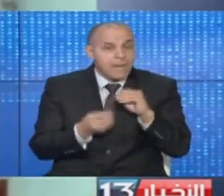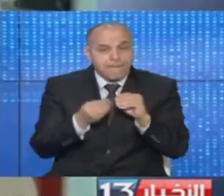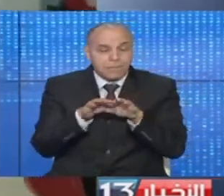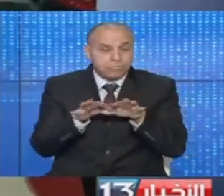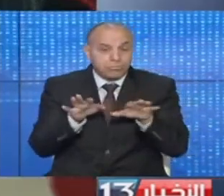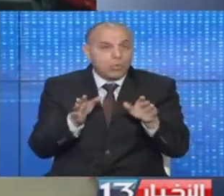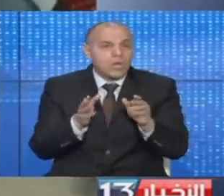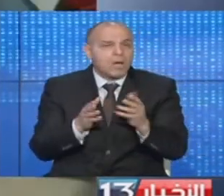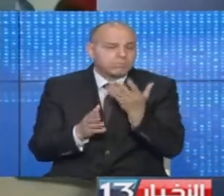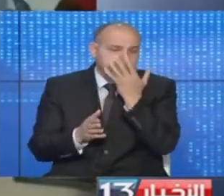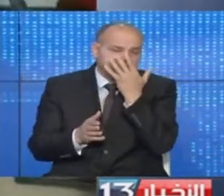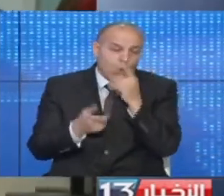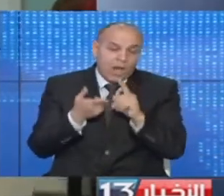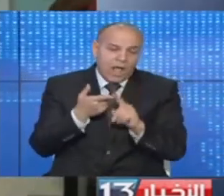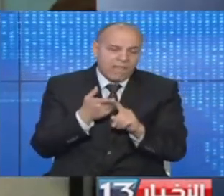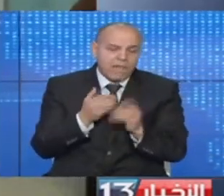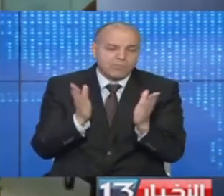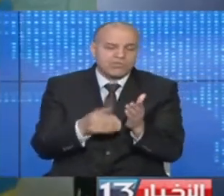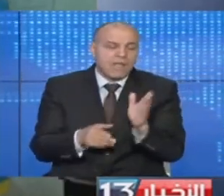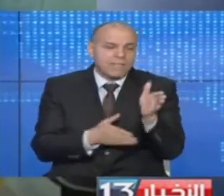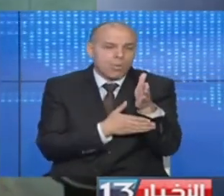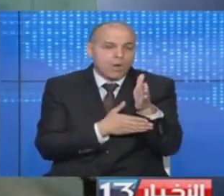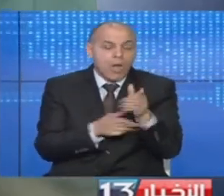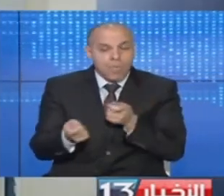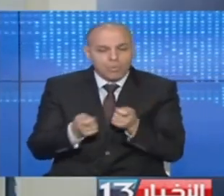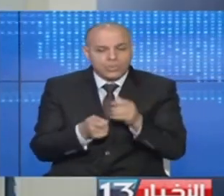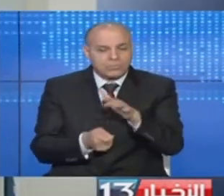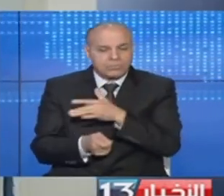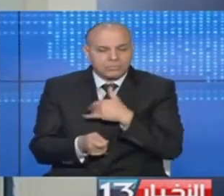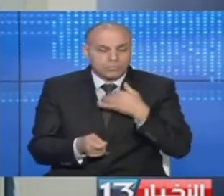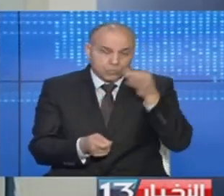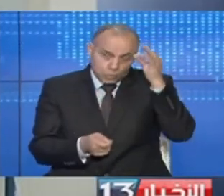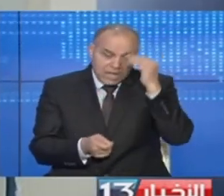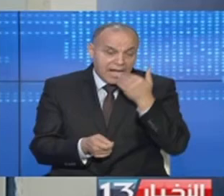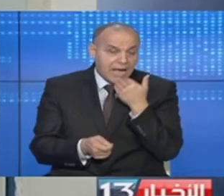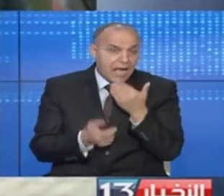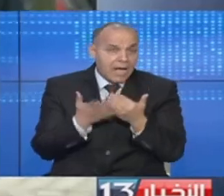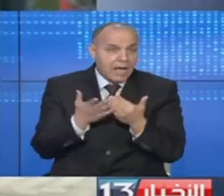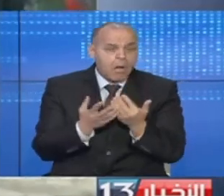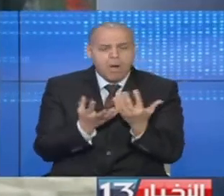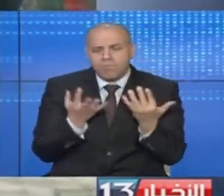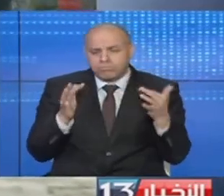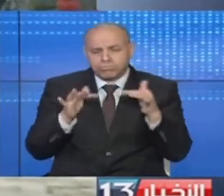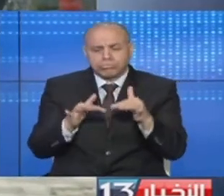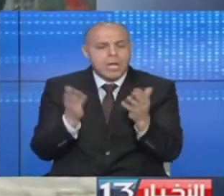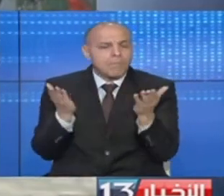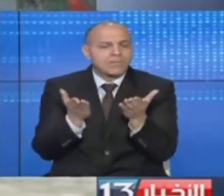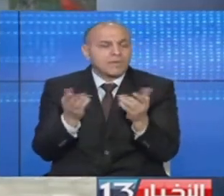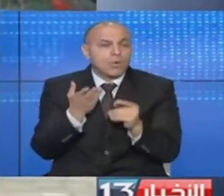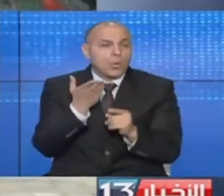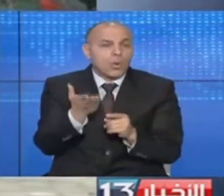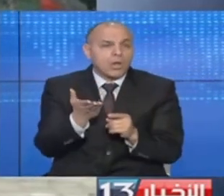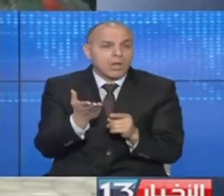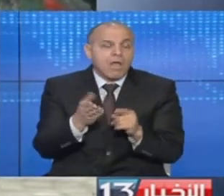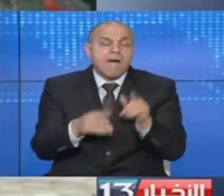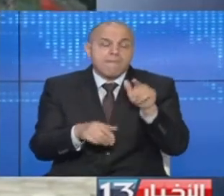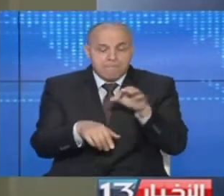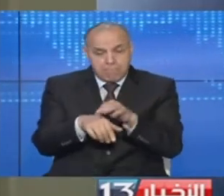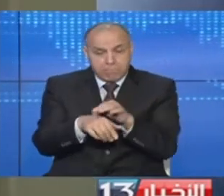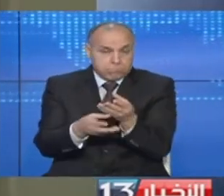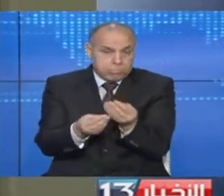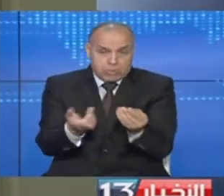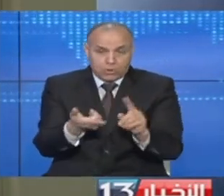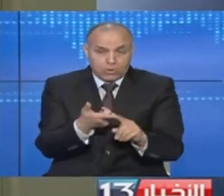يسارة الإنعاش في المستشفيات العمومية، أكد المدير الجهوي للصحة بتونس أن هذا الاكتظاظ في المستشفيات يعود إلى وجود حالات